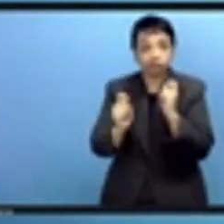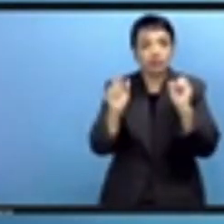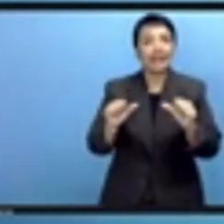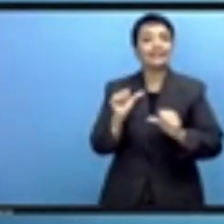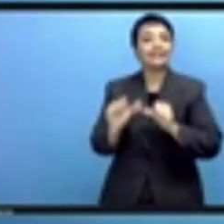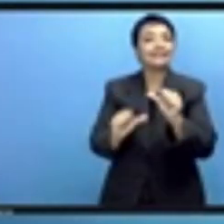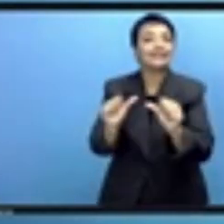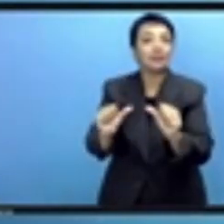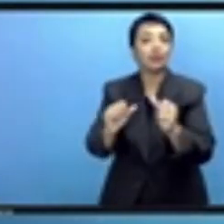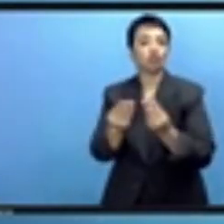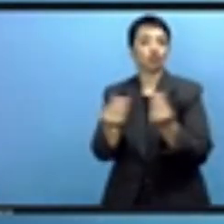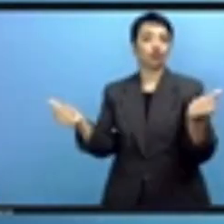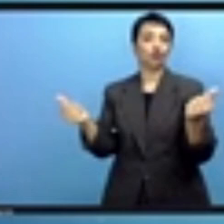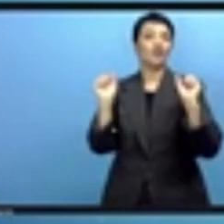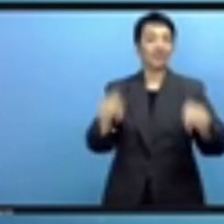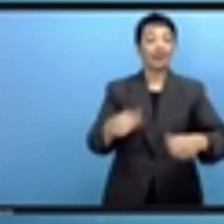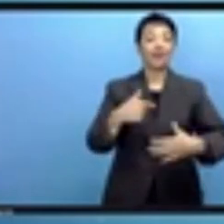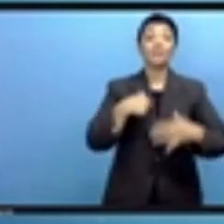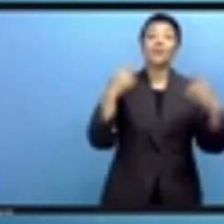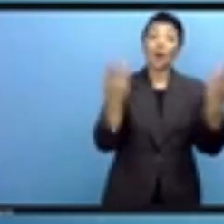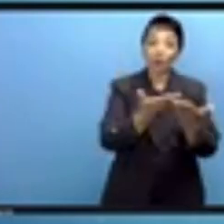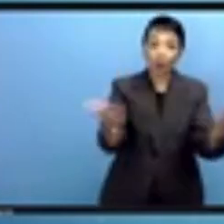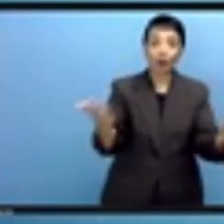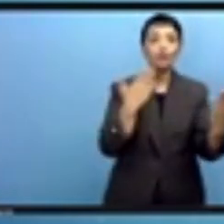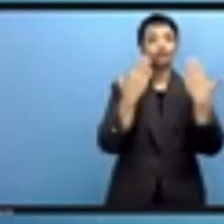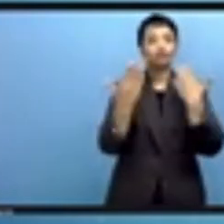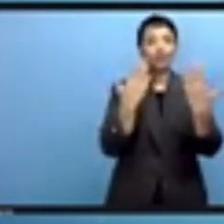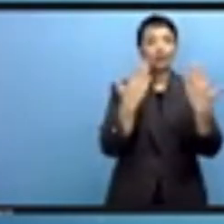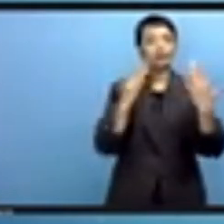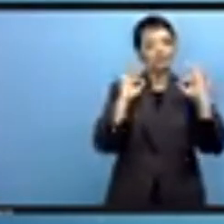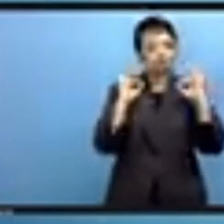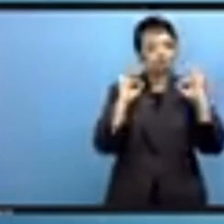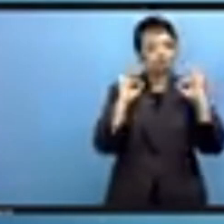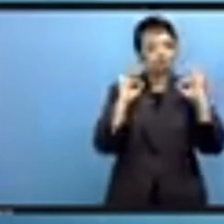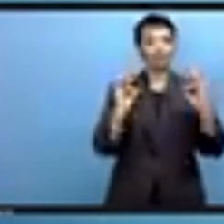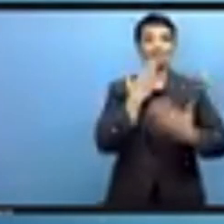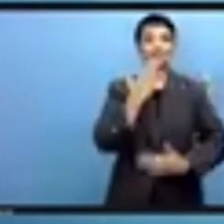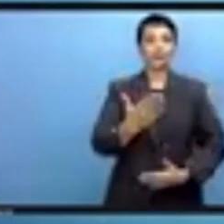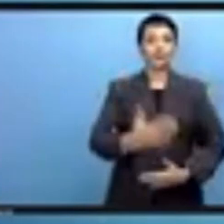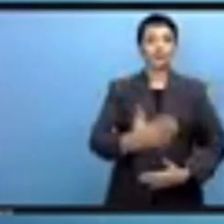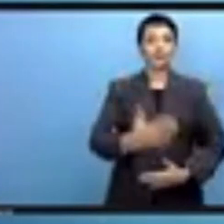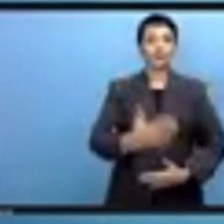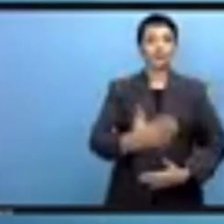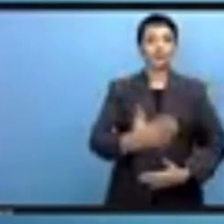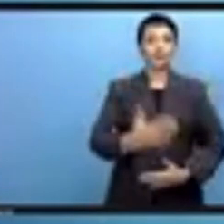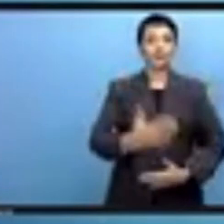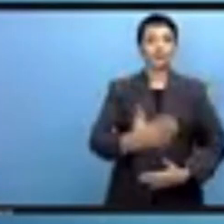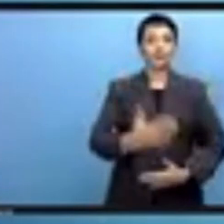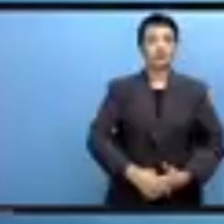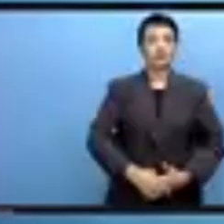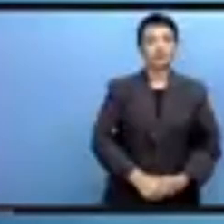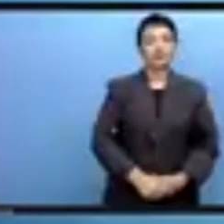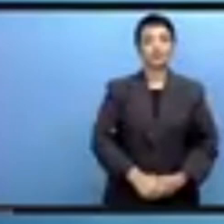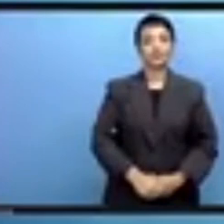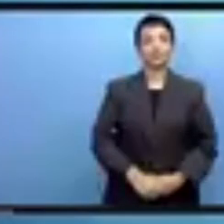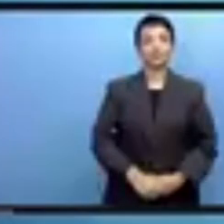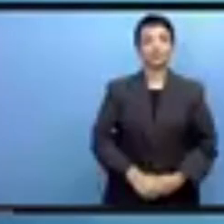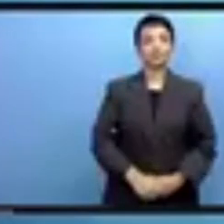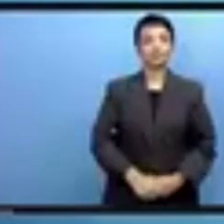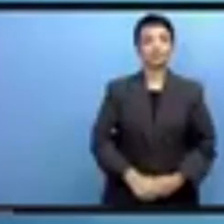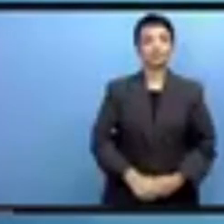型。的确呢，我们是希望能够为未来的这个可持续发展做出贡献。祝大家会议圆满成